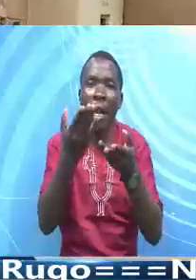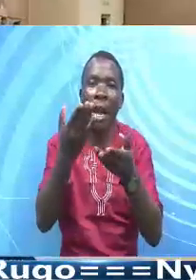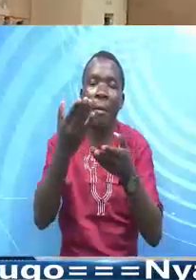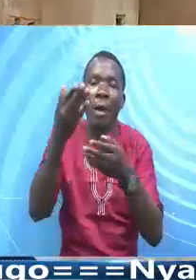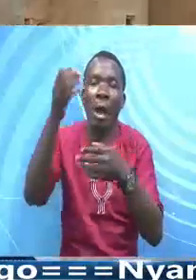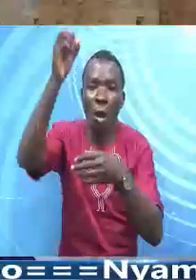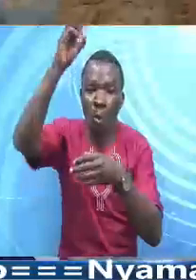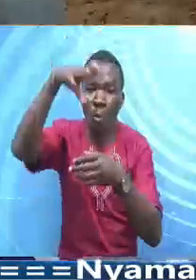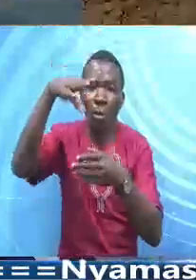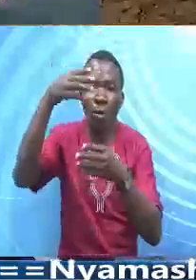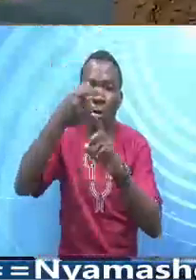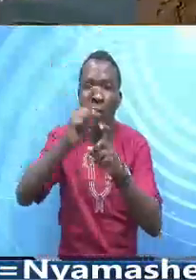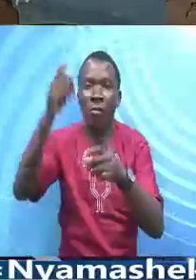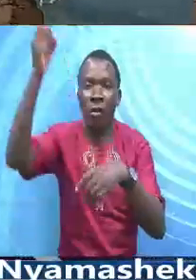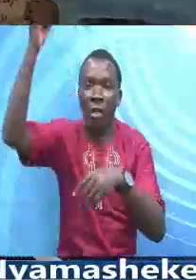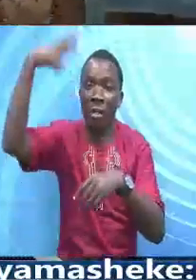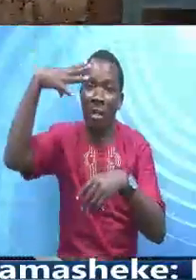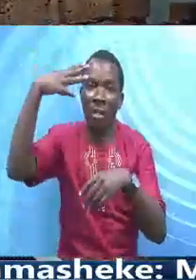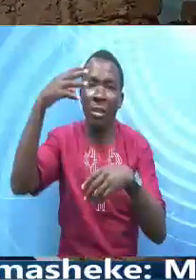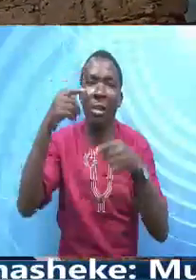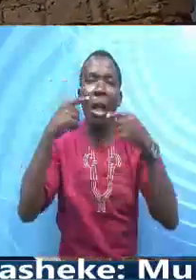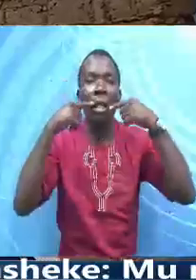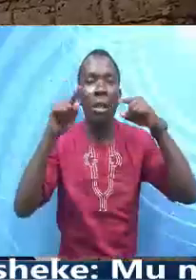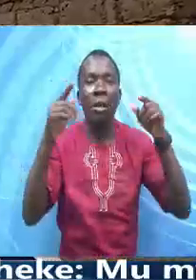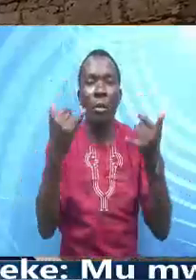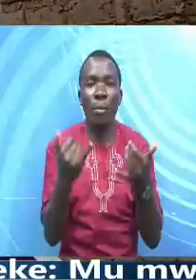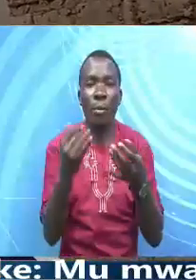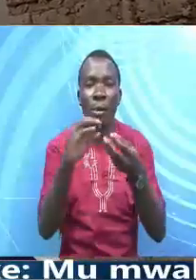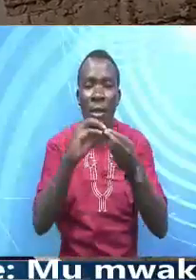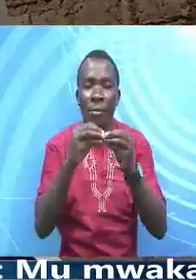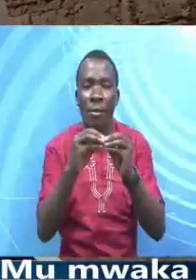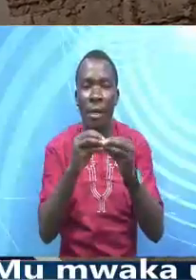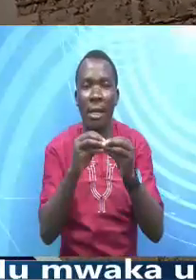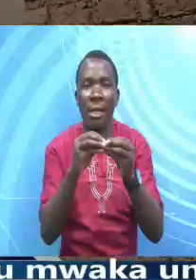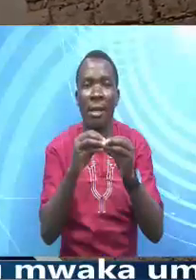y'izuba. Tukaba twabamenyesha ko kugeza ubu mu mibare abaturage bangana na